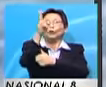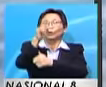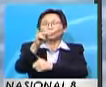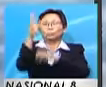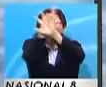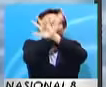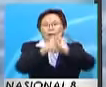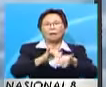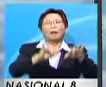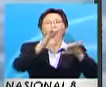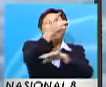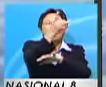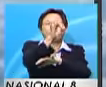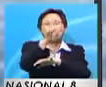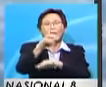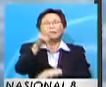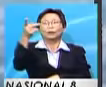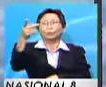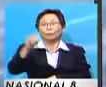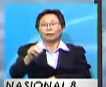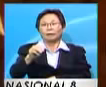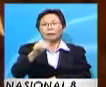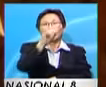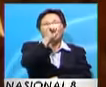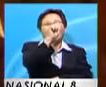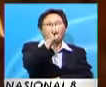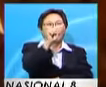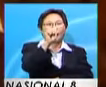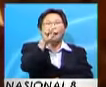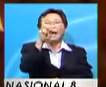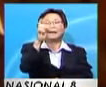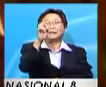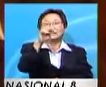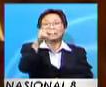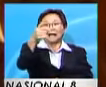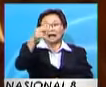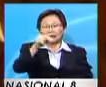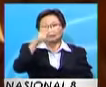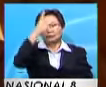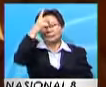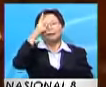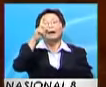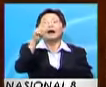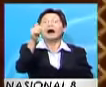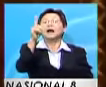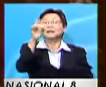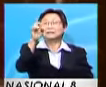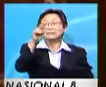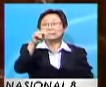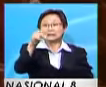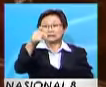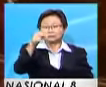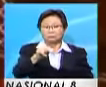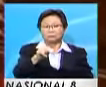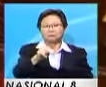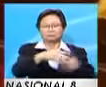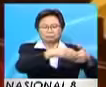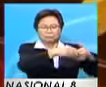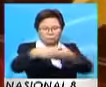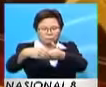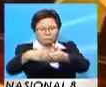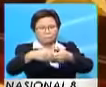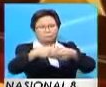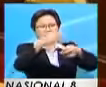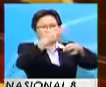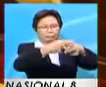Rejoice Sarawak ke-18 ketua menteri yang juga Ajun Tanjung Batu jatuh tasyri Adnan satin mengetahui mengetuai